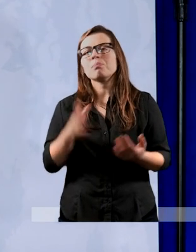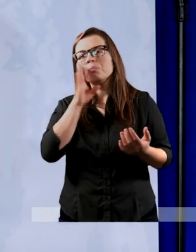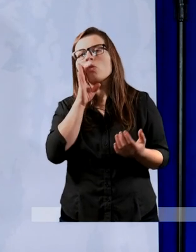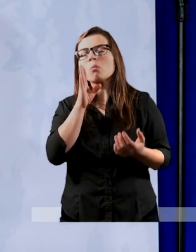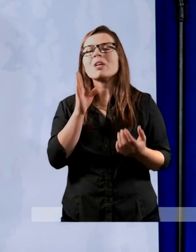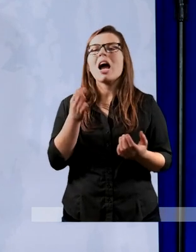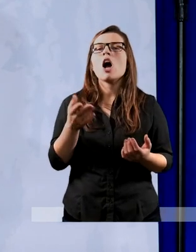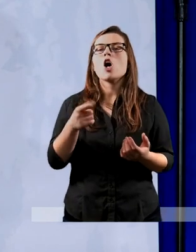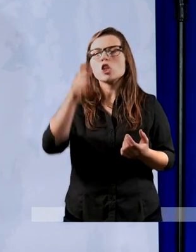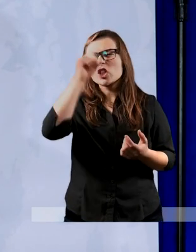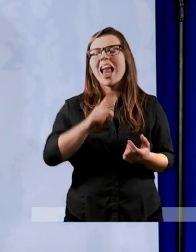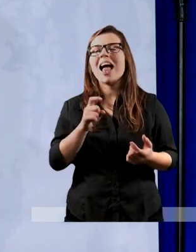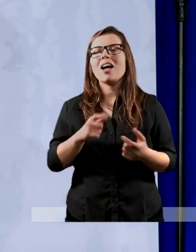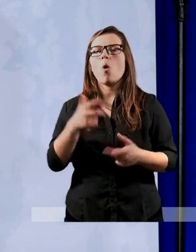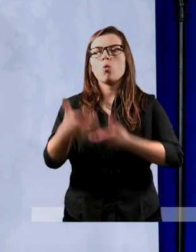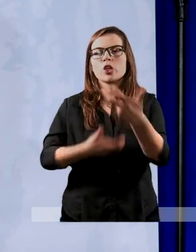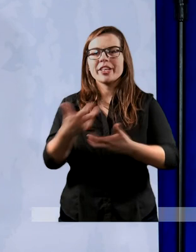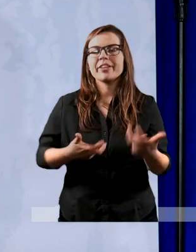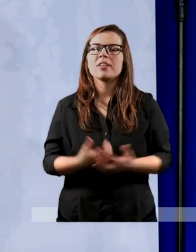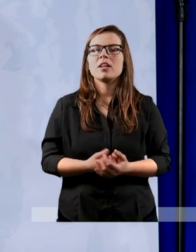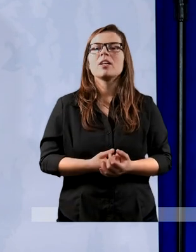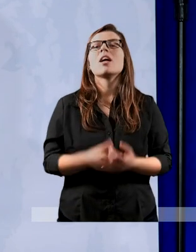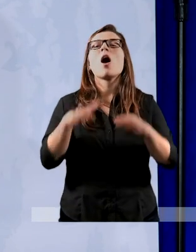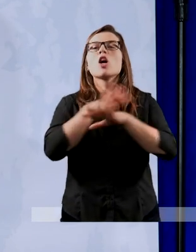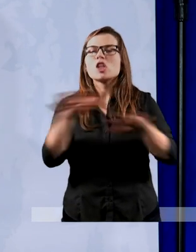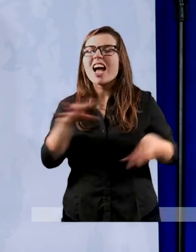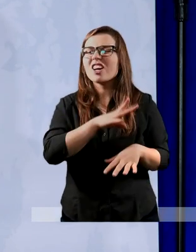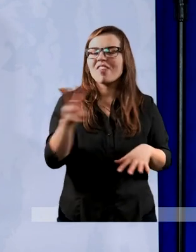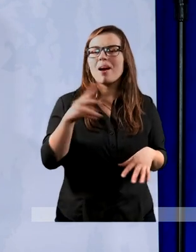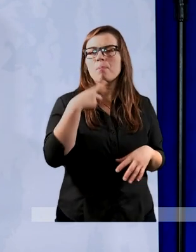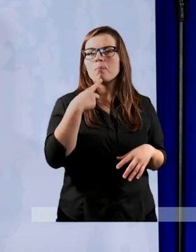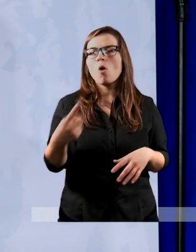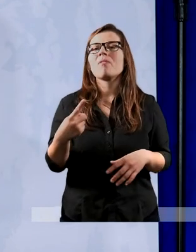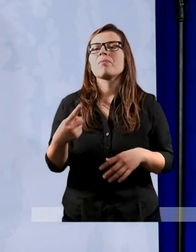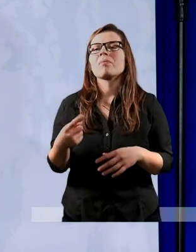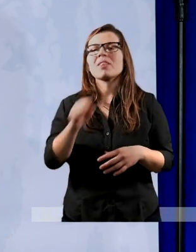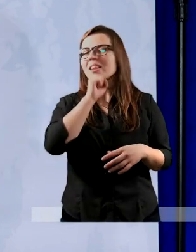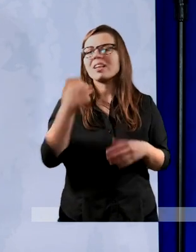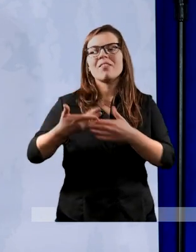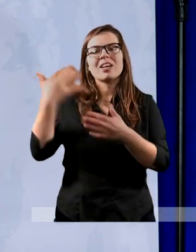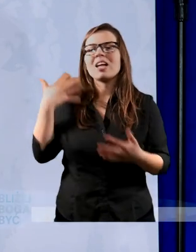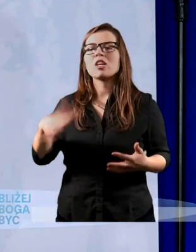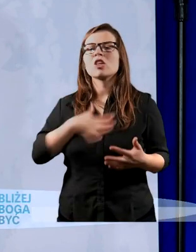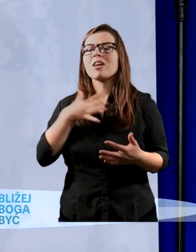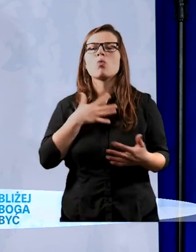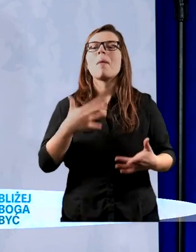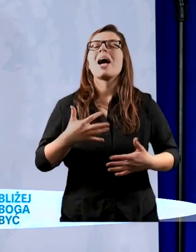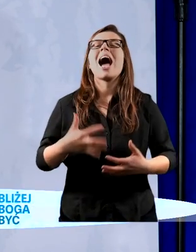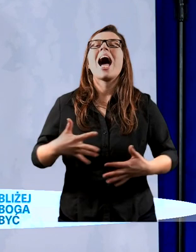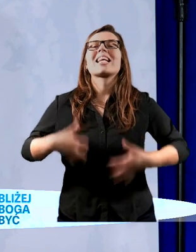zawalić, krótko mówiąc. Ale powiem Wam szczerze, że nigdy wtedy nie czułam